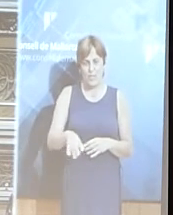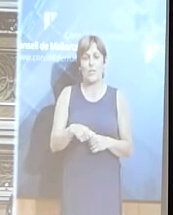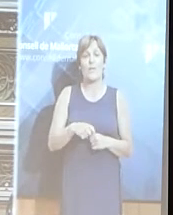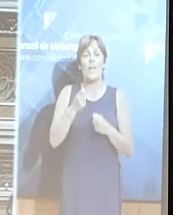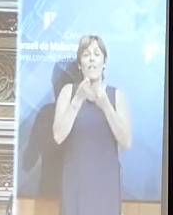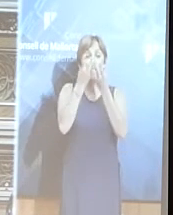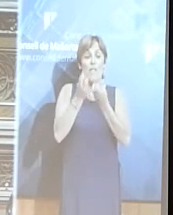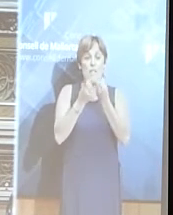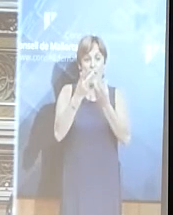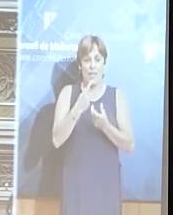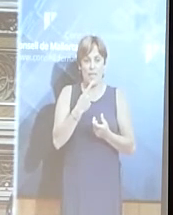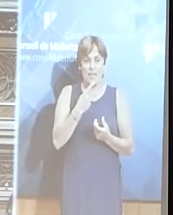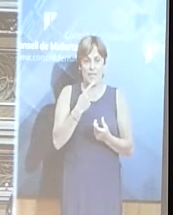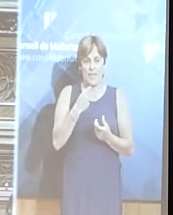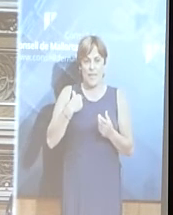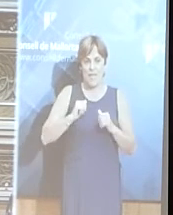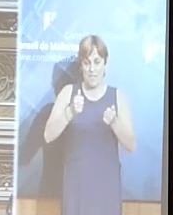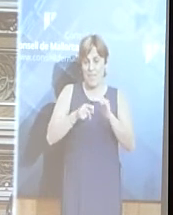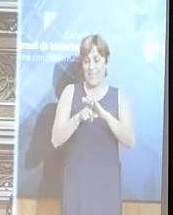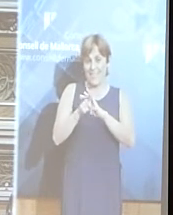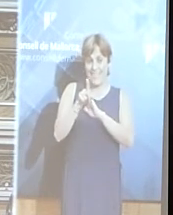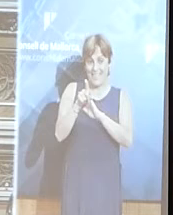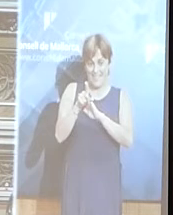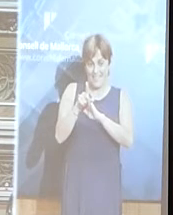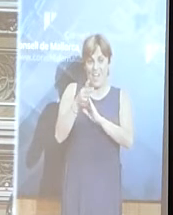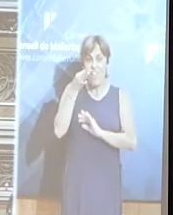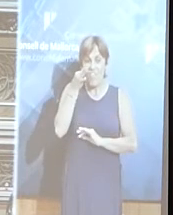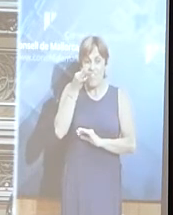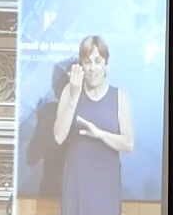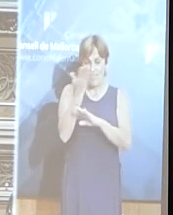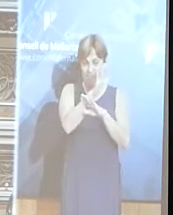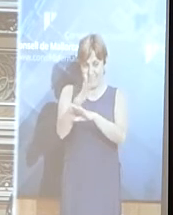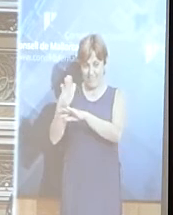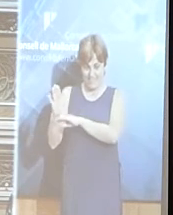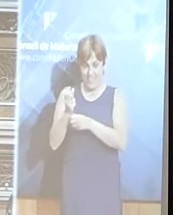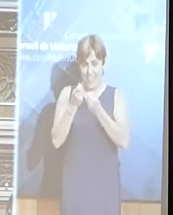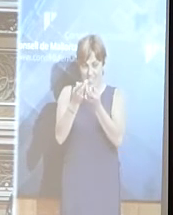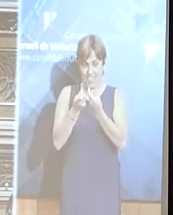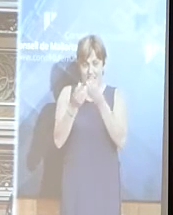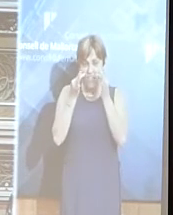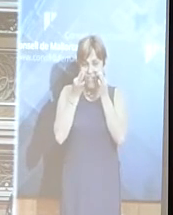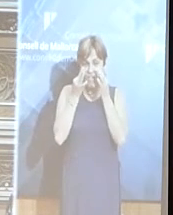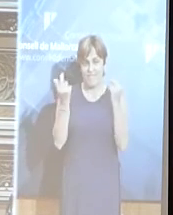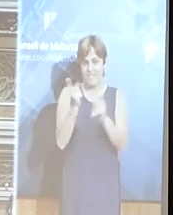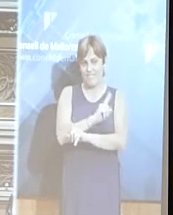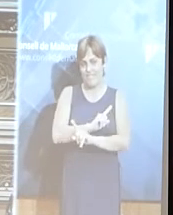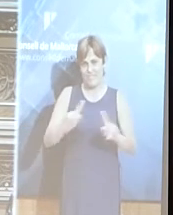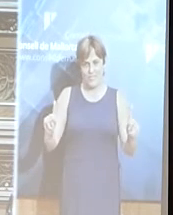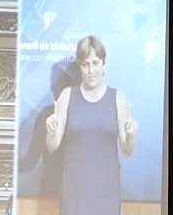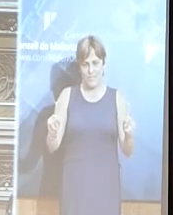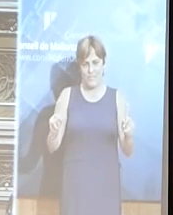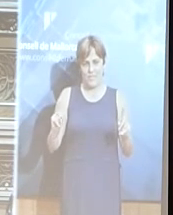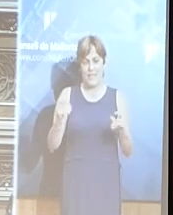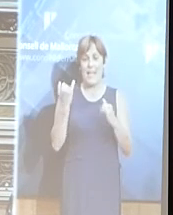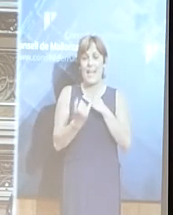xifres que són clarament sesgades per donar el missatge que ells volen. M'explico? La